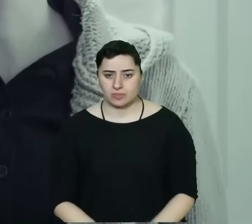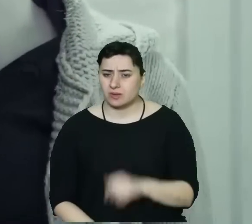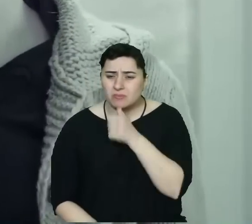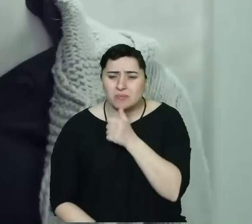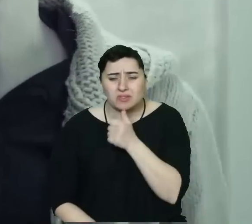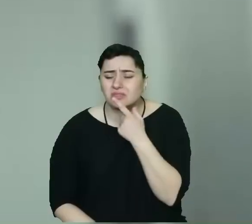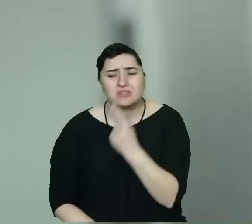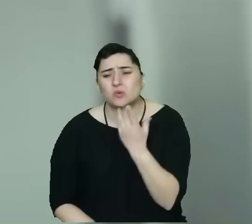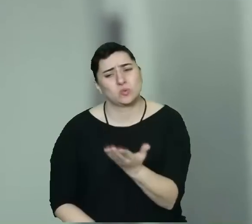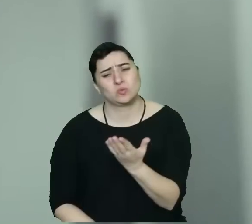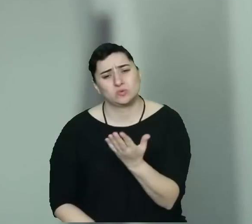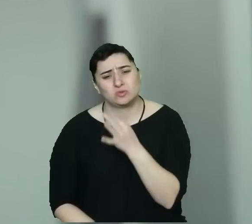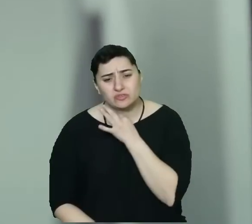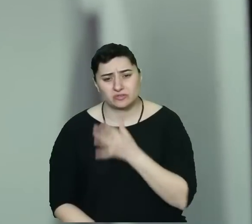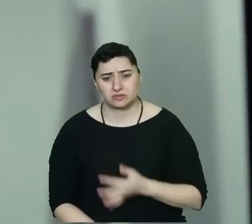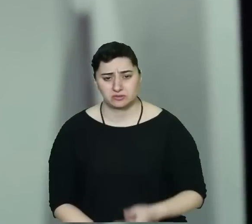Baba ne diyorsun Allah aşkına ya?